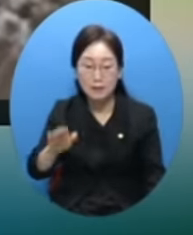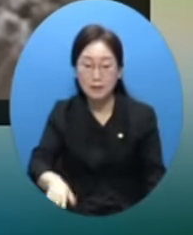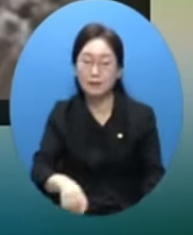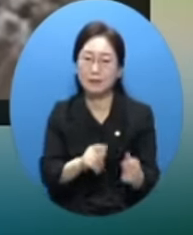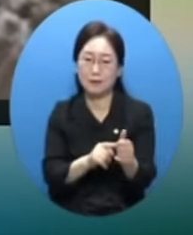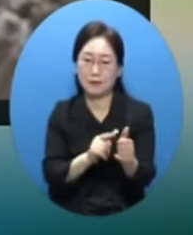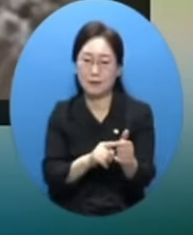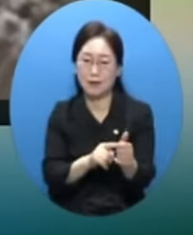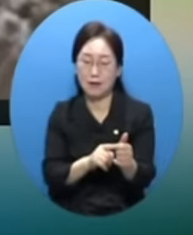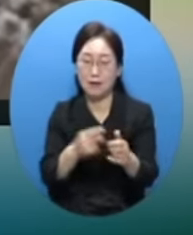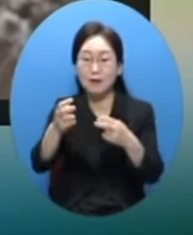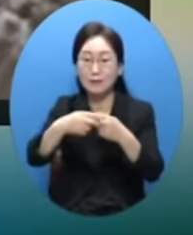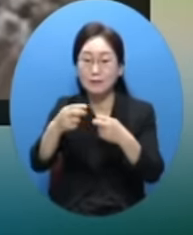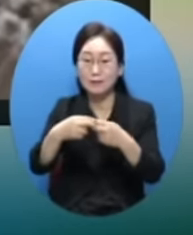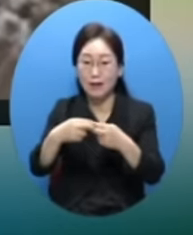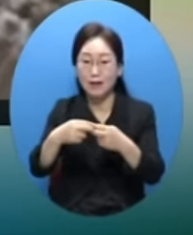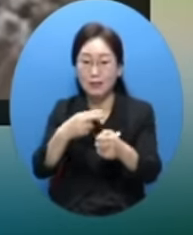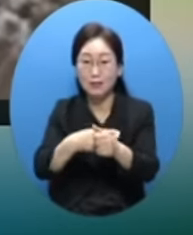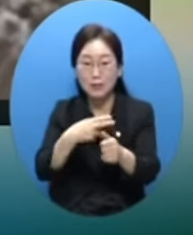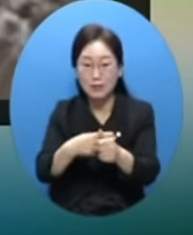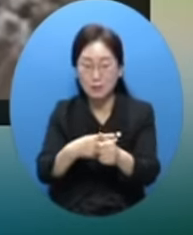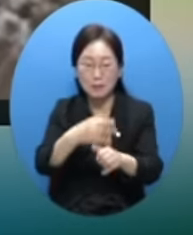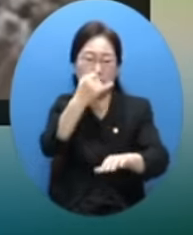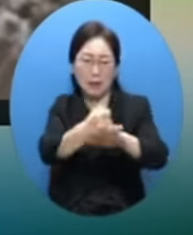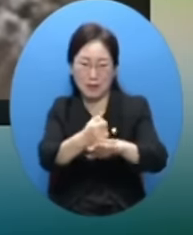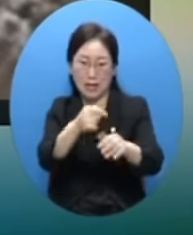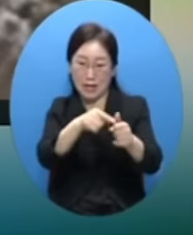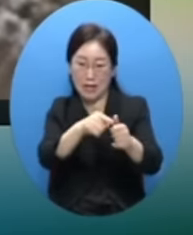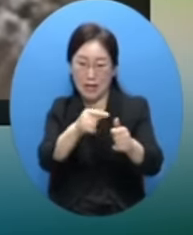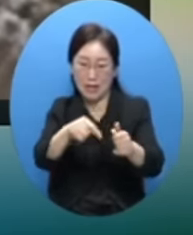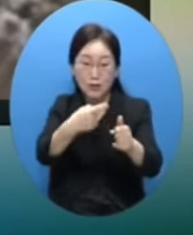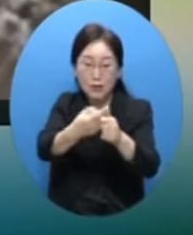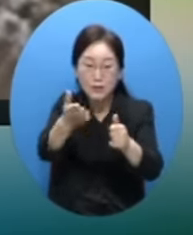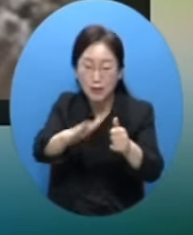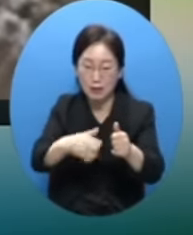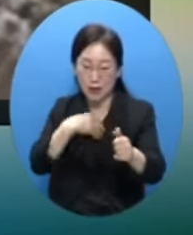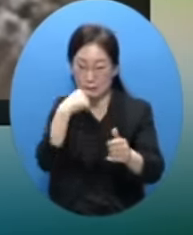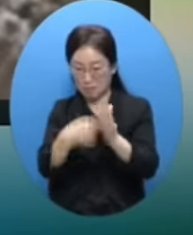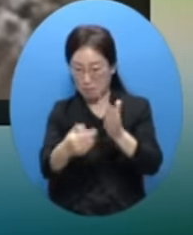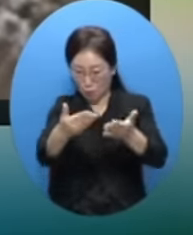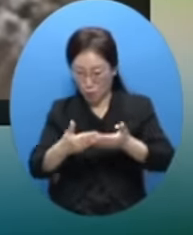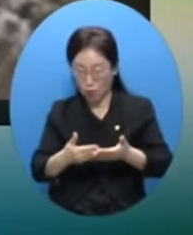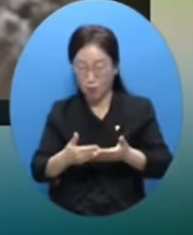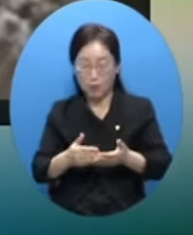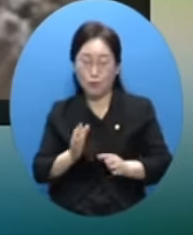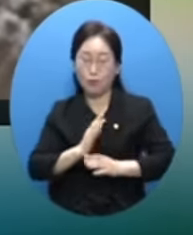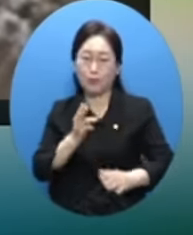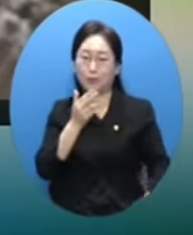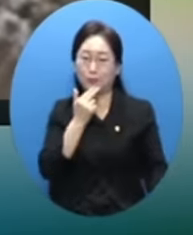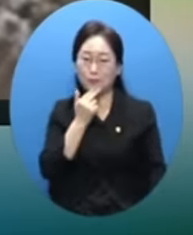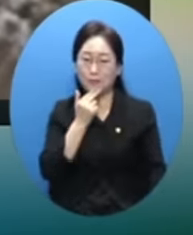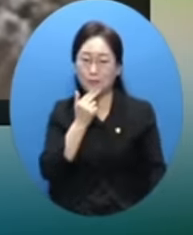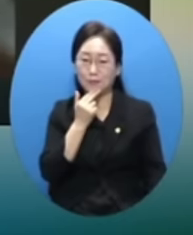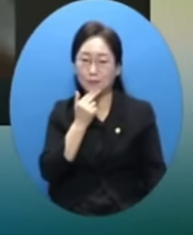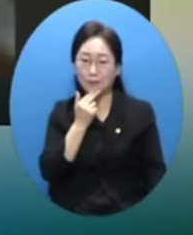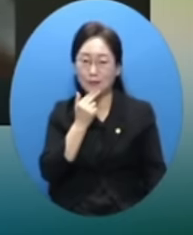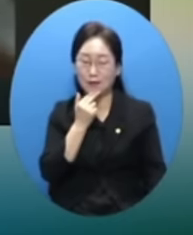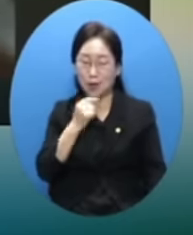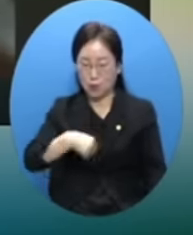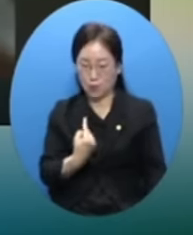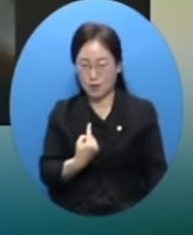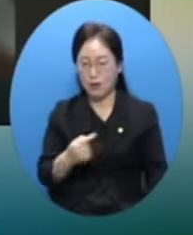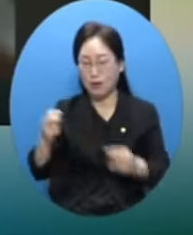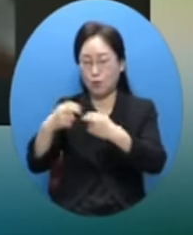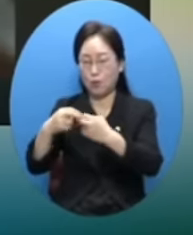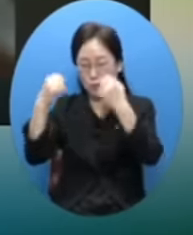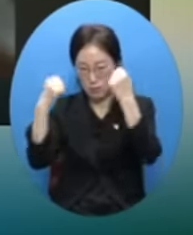의사에서 제일 막내인데도 자기가 어떤 불이익을 당할 것도 두려워하지 아니하고 홀로 병원에